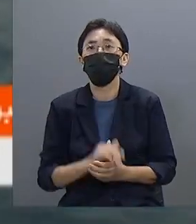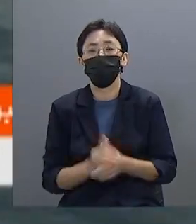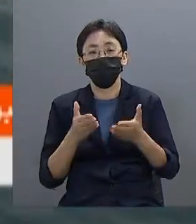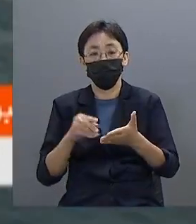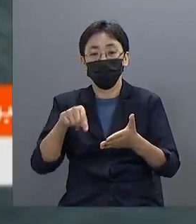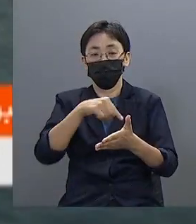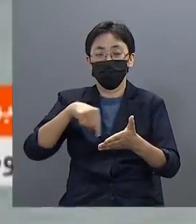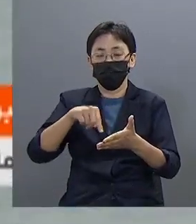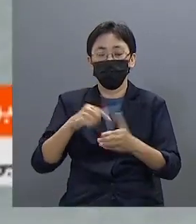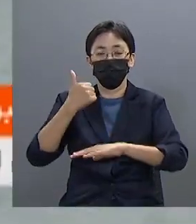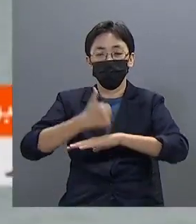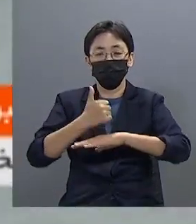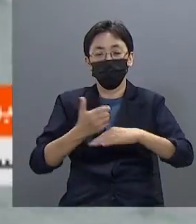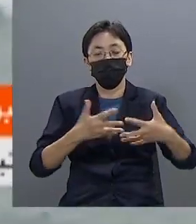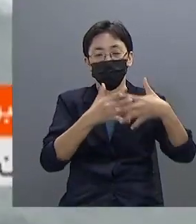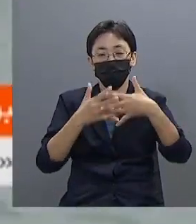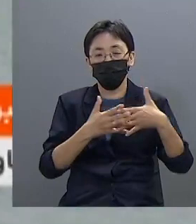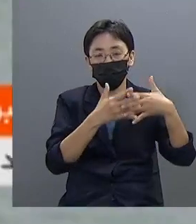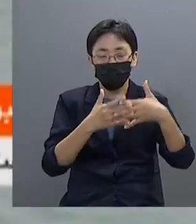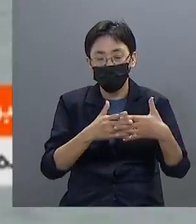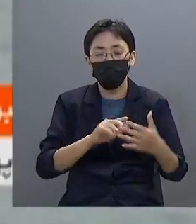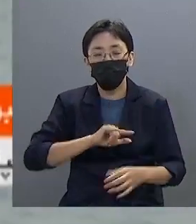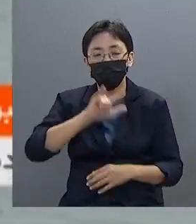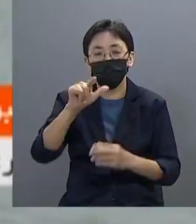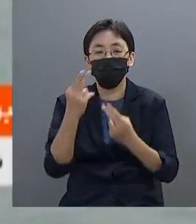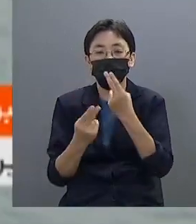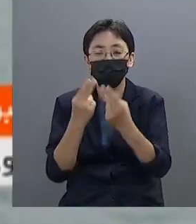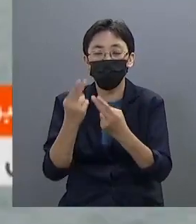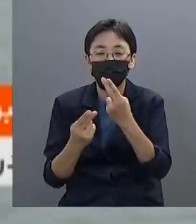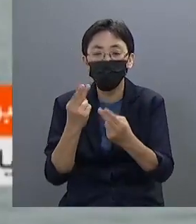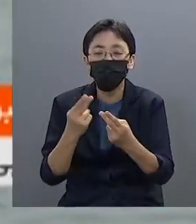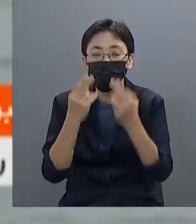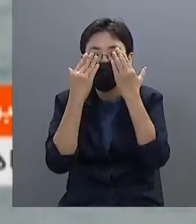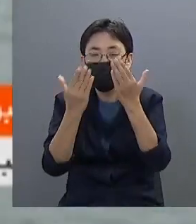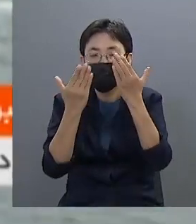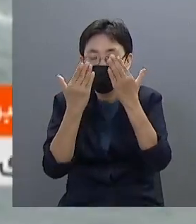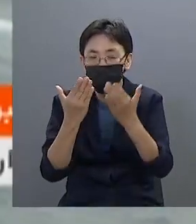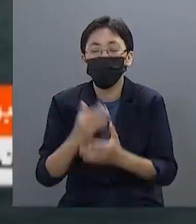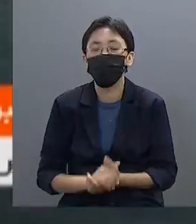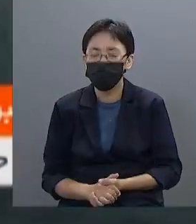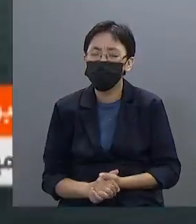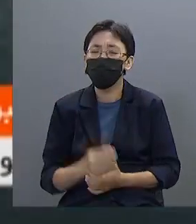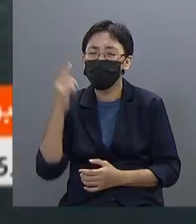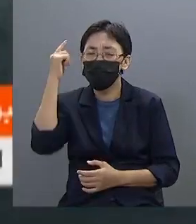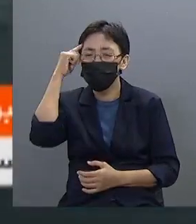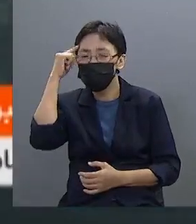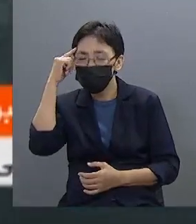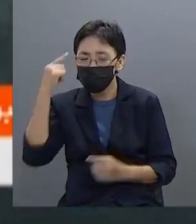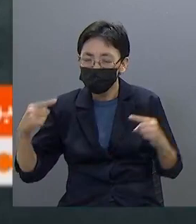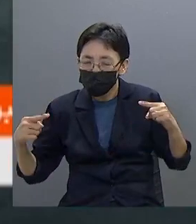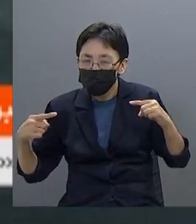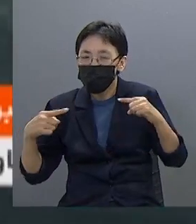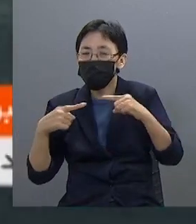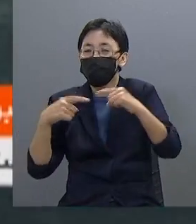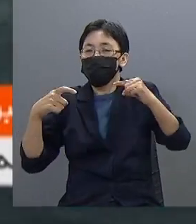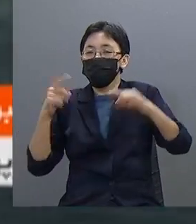ำสหรัฐอเมริกาเดินทางเยือนตะวันออกกลางพอดิบพอดีซึ่งอาจพูดได้ว่าความประจวบเหมาะนี้ค่ะอาจเป็นสัญญาณหรือว่า